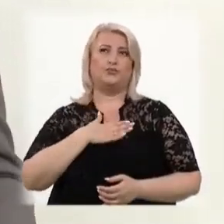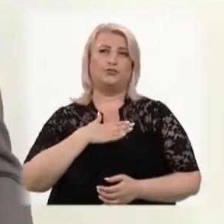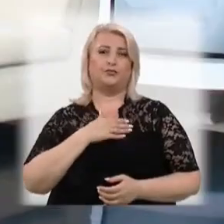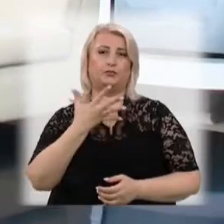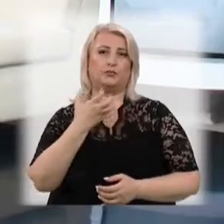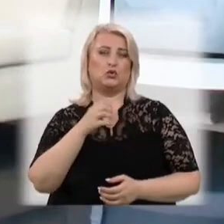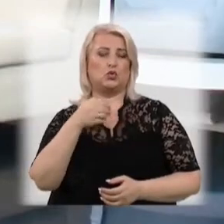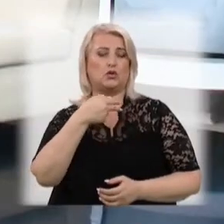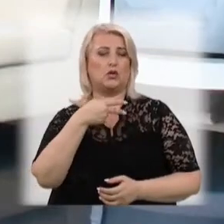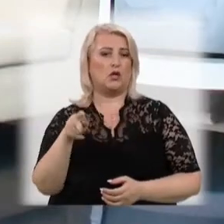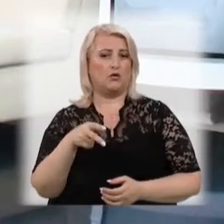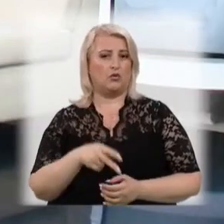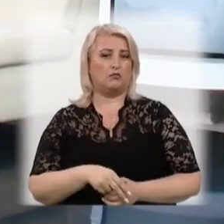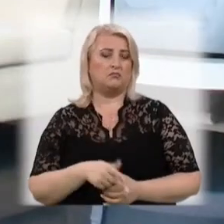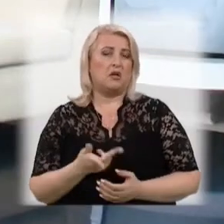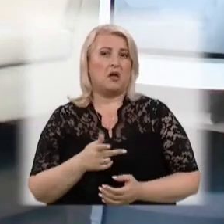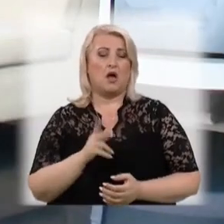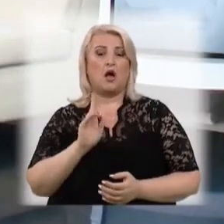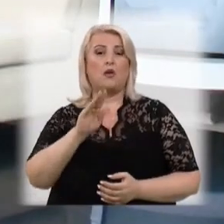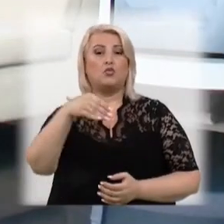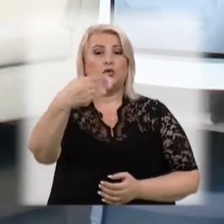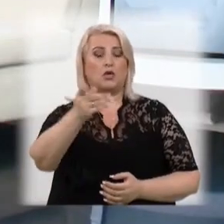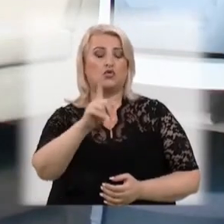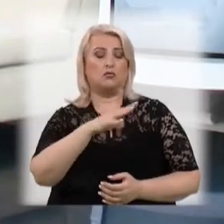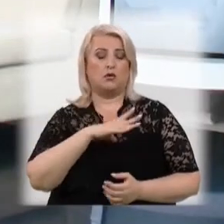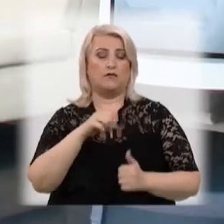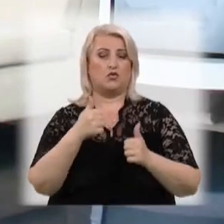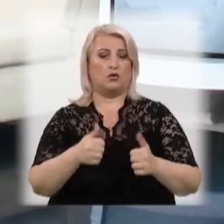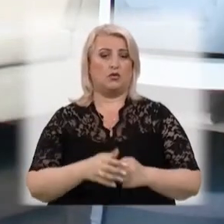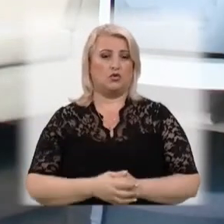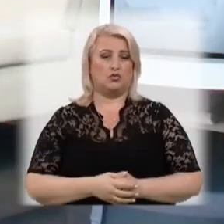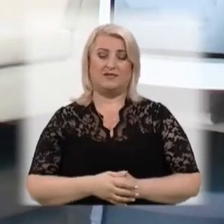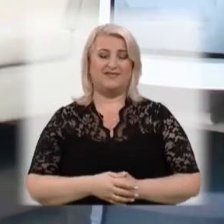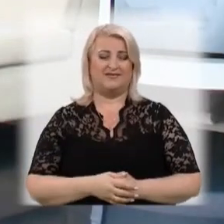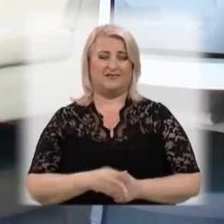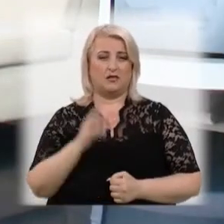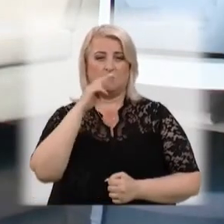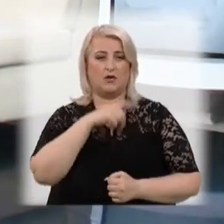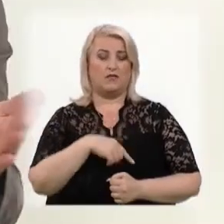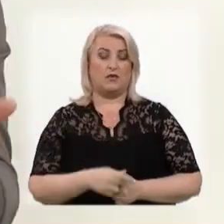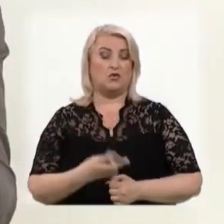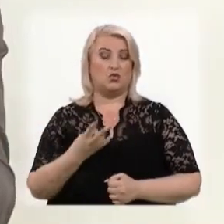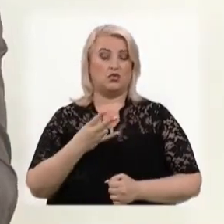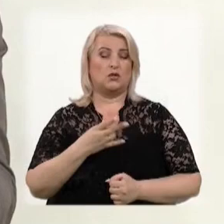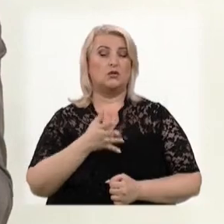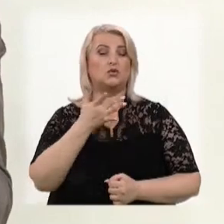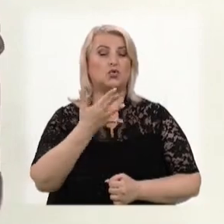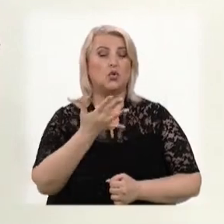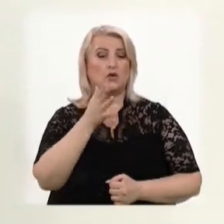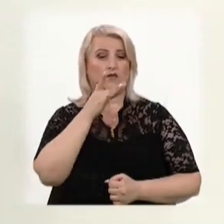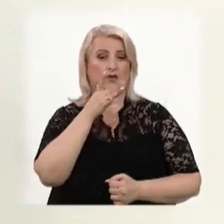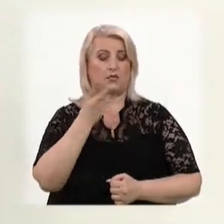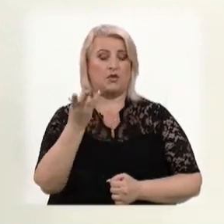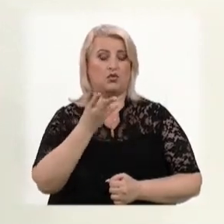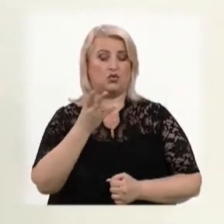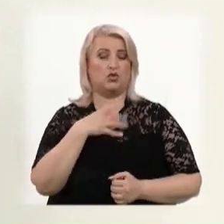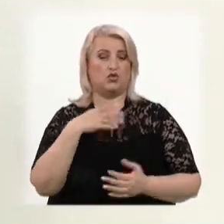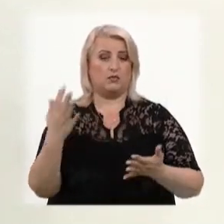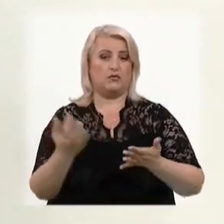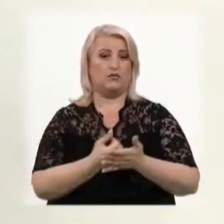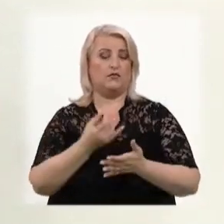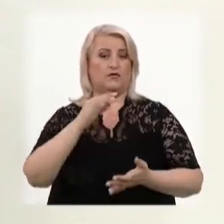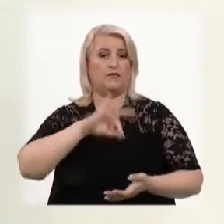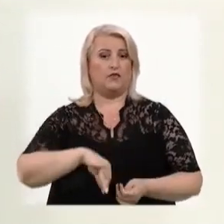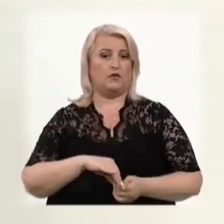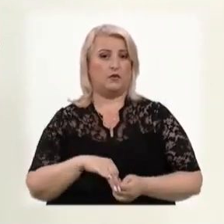Cui îi dau ca si ghid Da mergeți întrebam Ok cât timp mă Trebuie să realizăm acest obiectiv avem la dispoziție